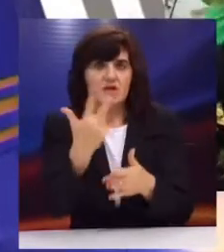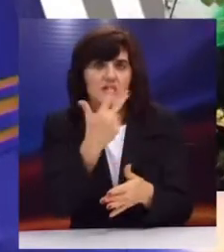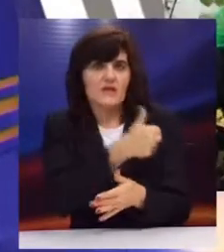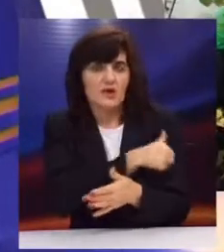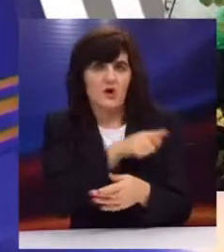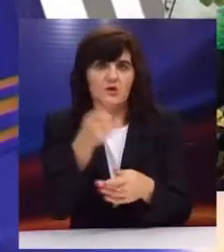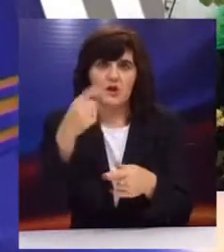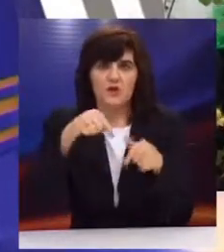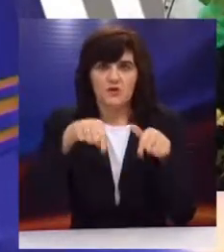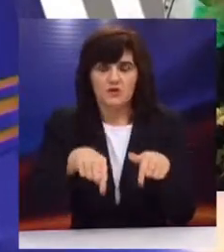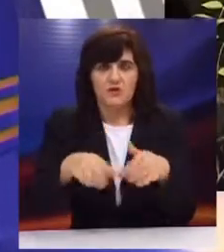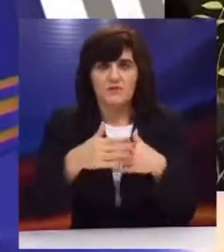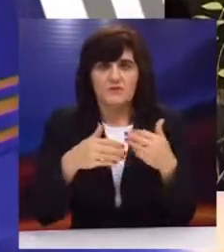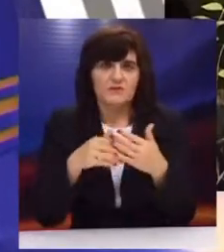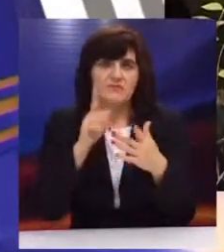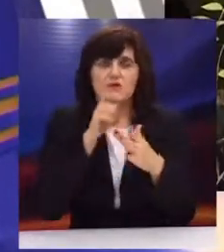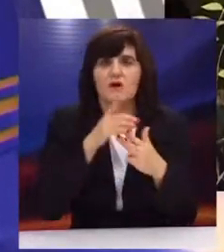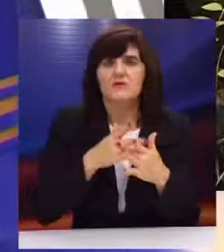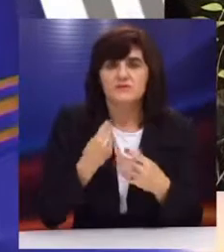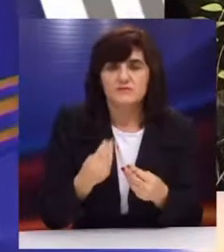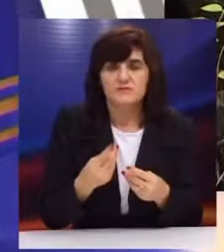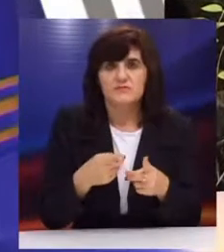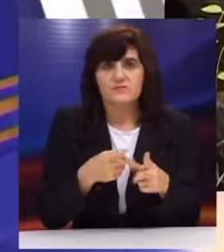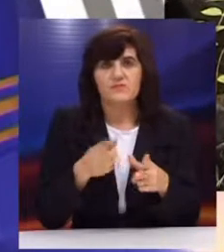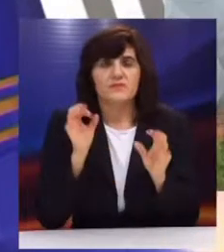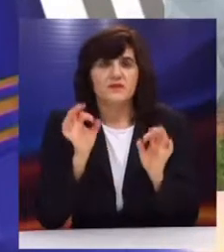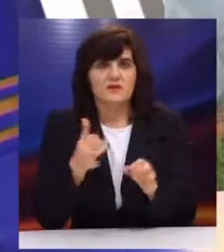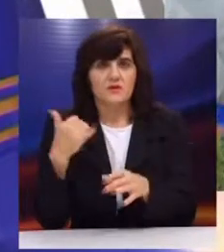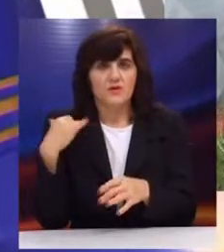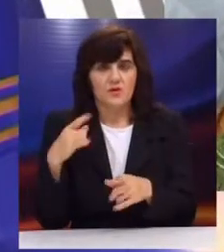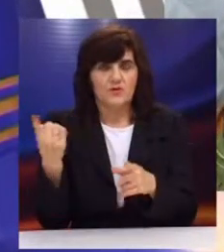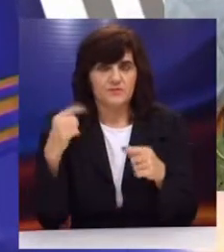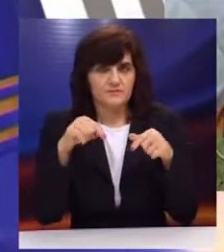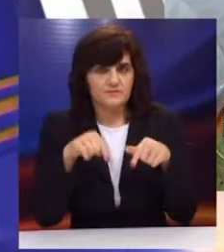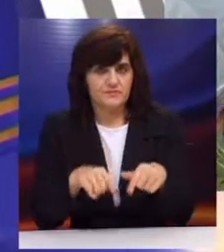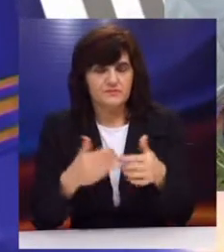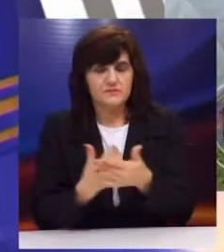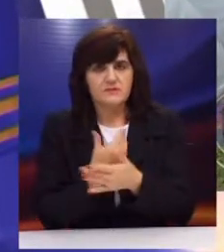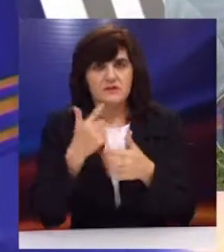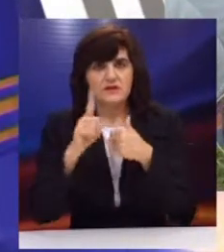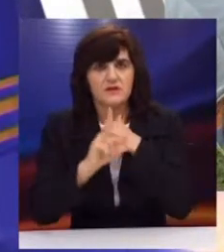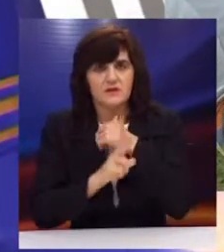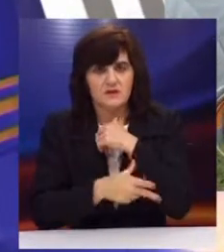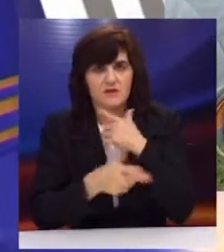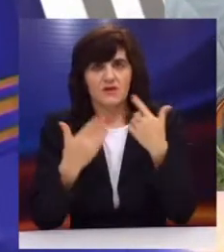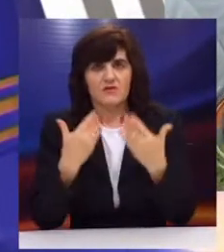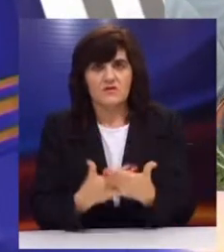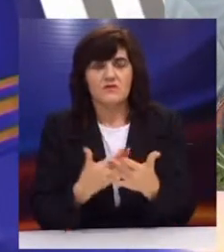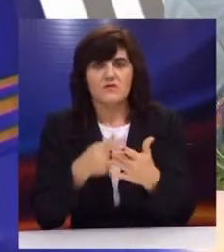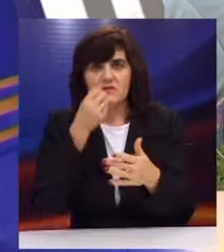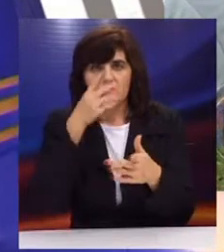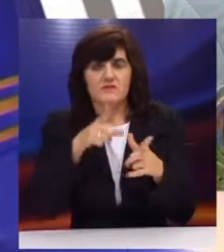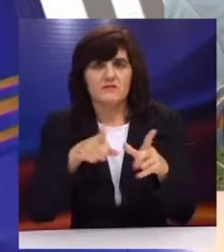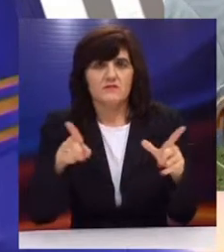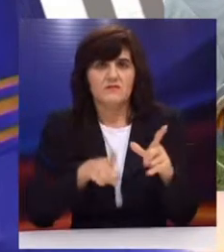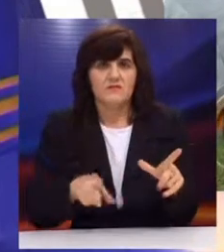na praksu u rasadnik i veoma je zadovoljna. Lepo je, svake godine dolazimo tu, treći razred sam pejzažne arhitekture,